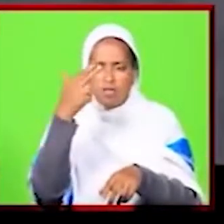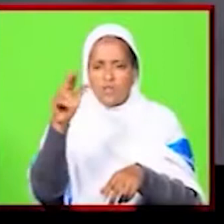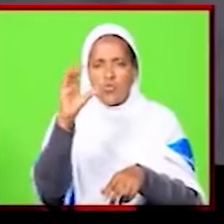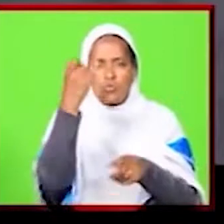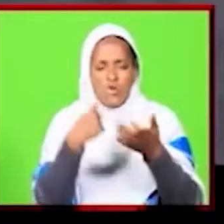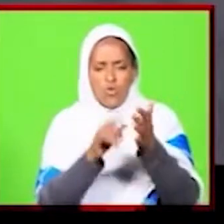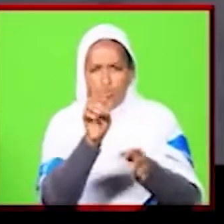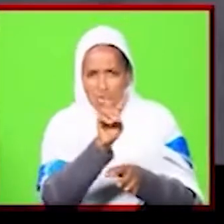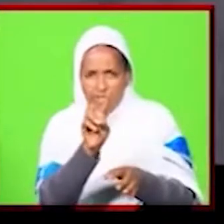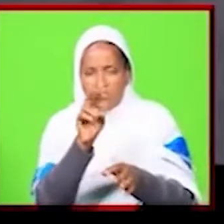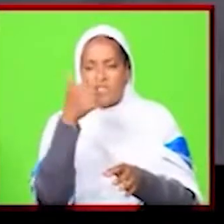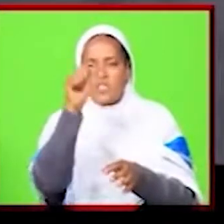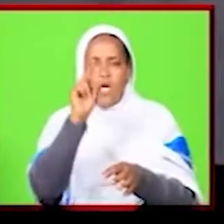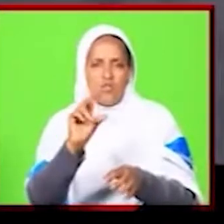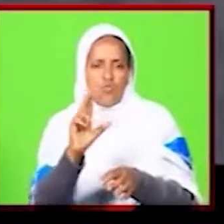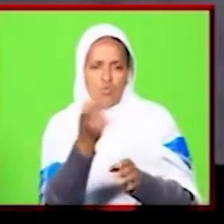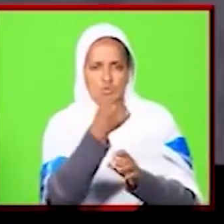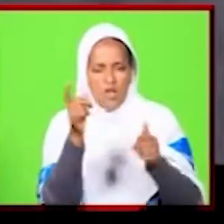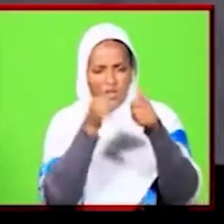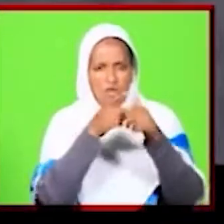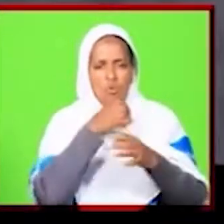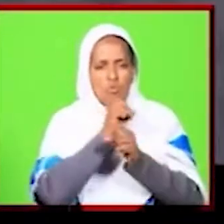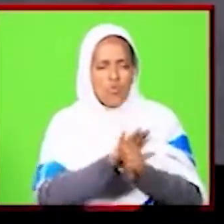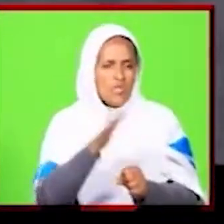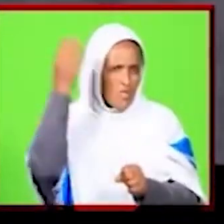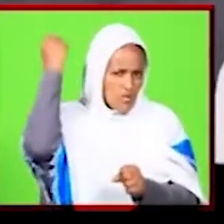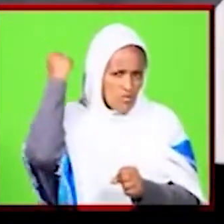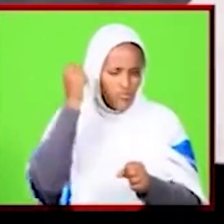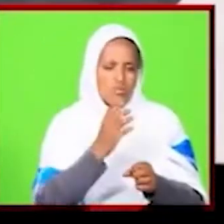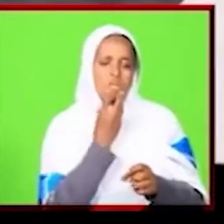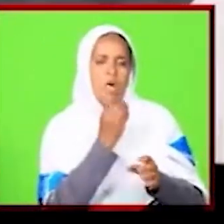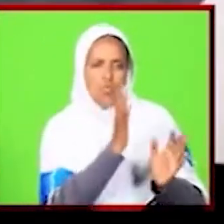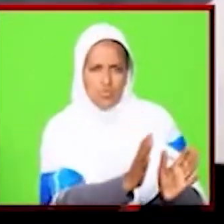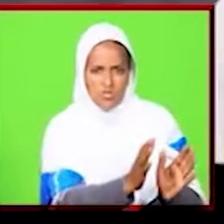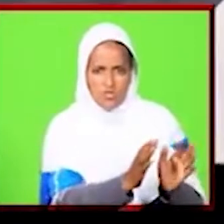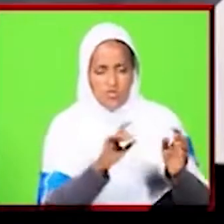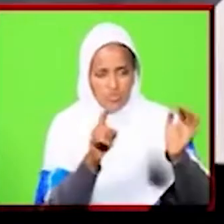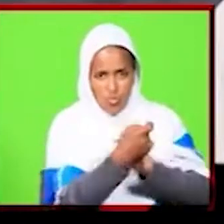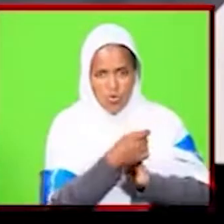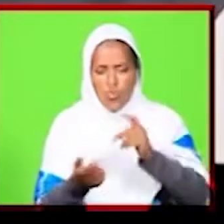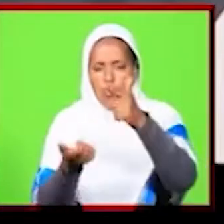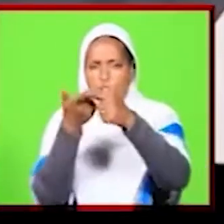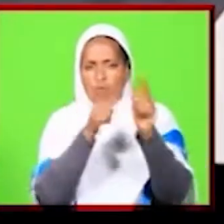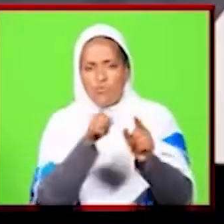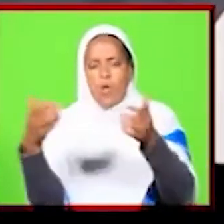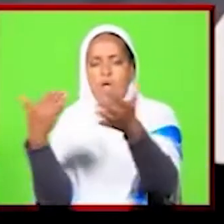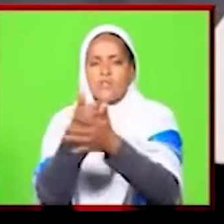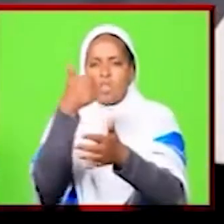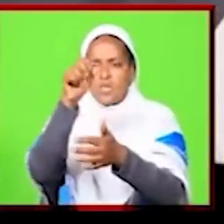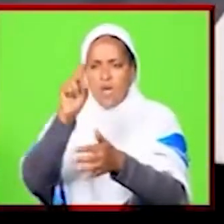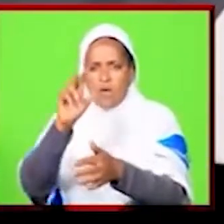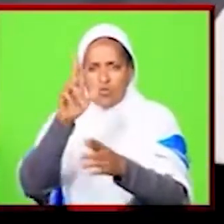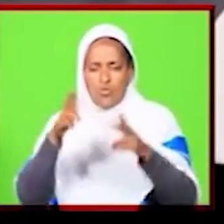ብቻ ሳትሆን የተገኘችው ሁለት አይነት ኢያሪኮ እንደነበረ ነው የተገኘው። አንደኛው ኦልድ ጀሪኮ ወይም የጥንቱ የአይሁድ ኢያሪኮ